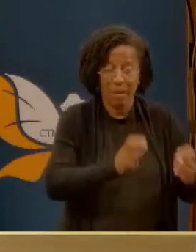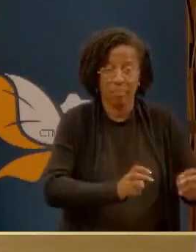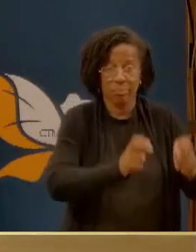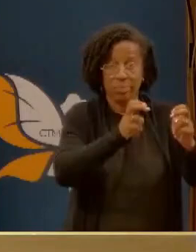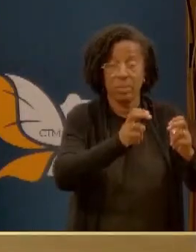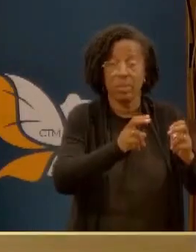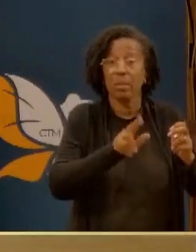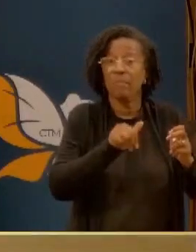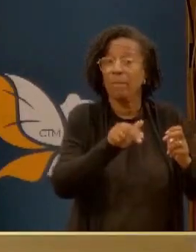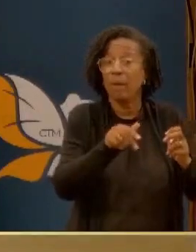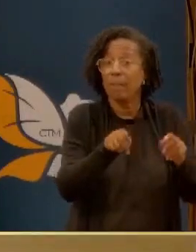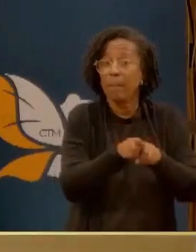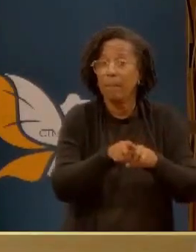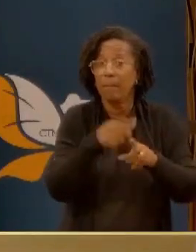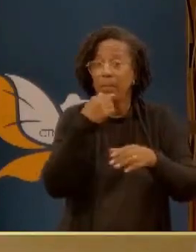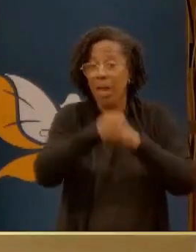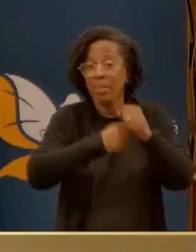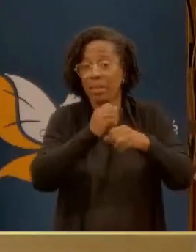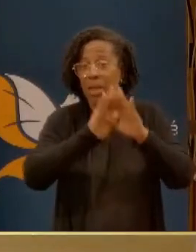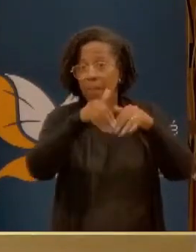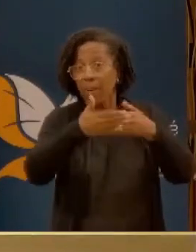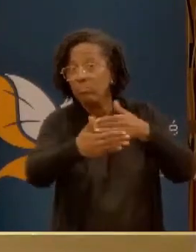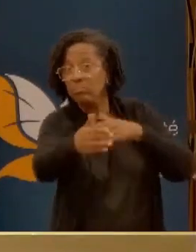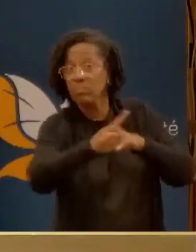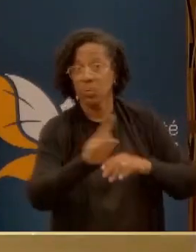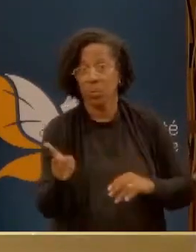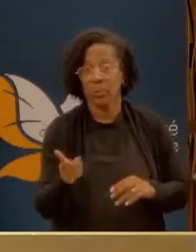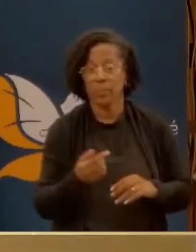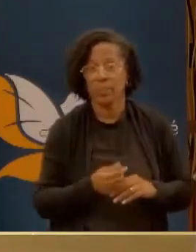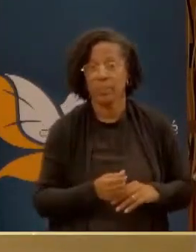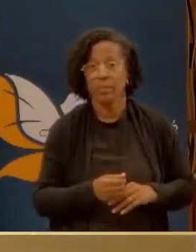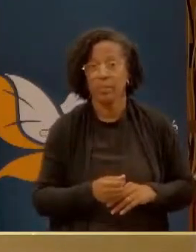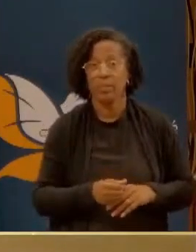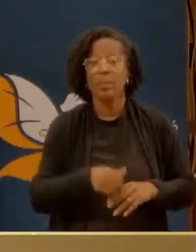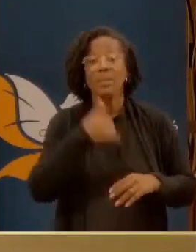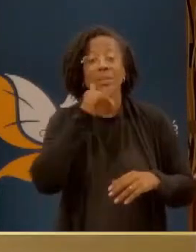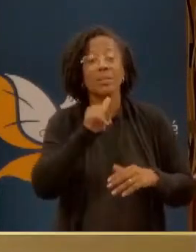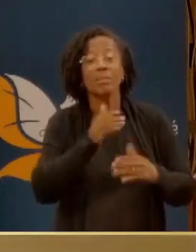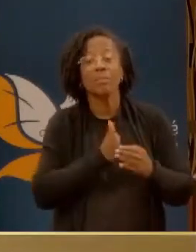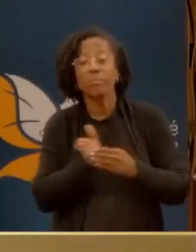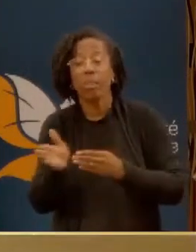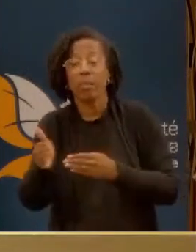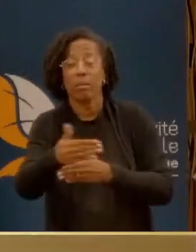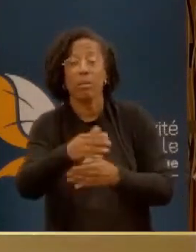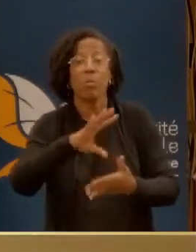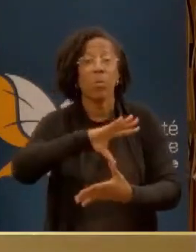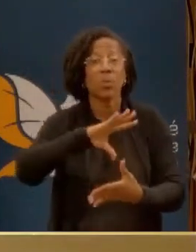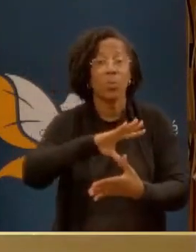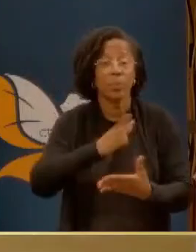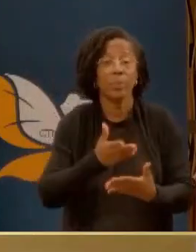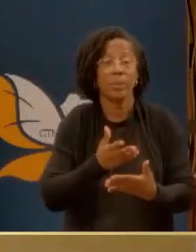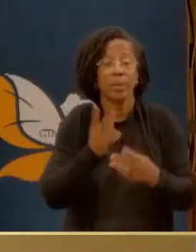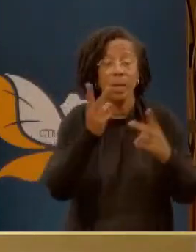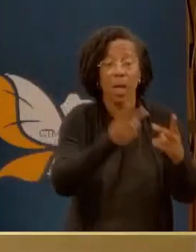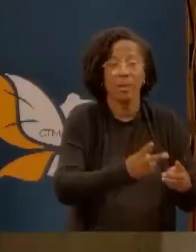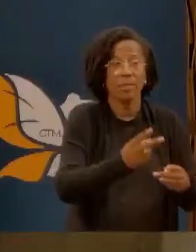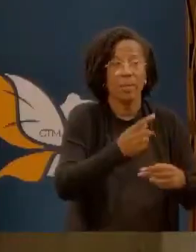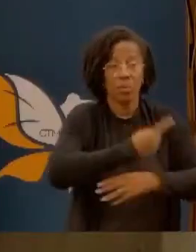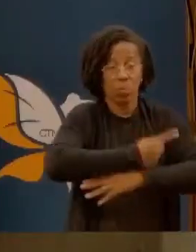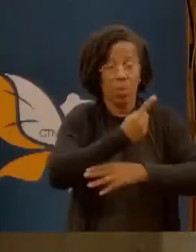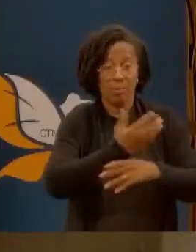même l'année suivante. Or, s'il y a un contournement par la Guadeloupe, la partie des douanes à Martinique va forcément